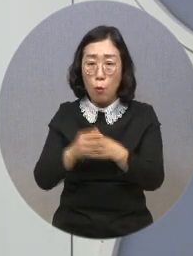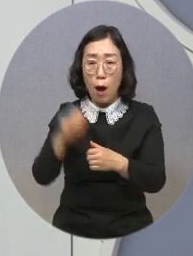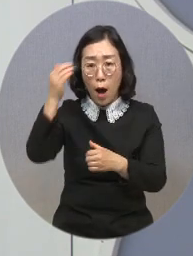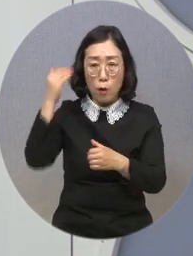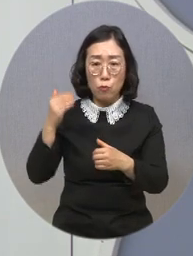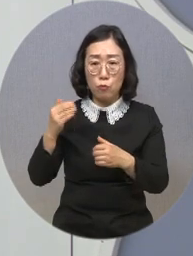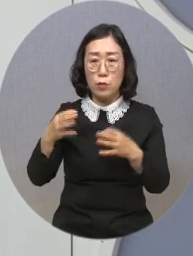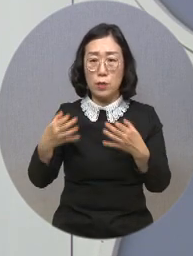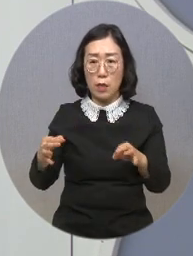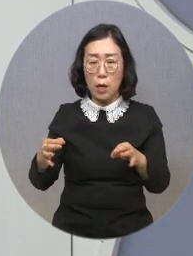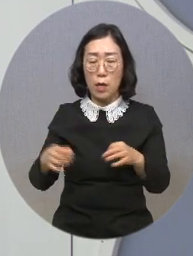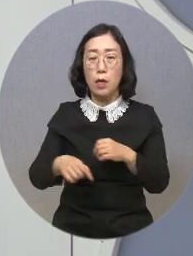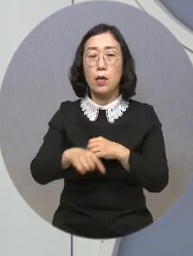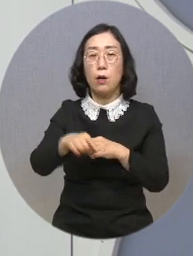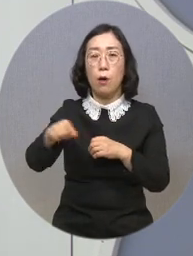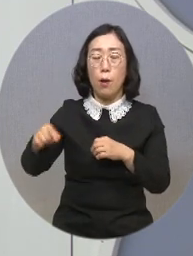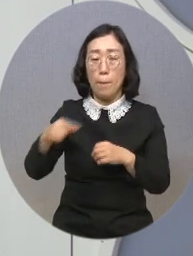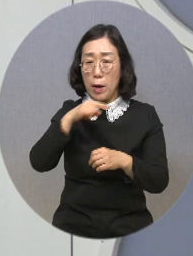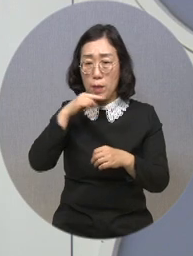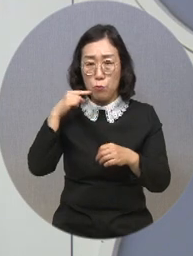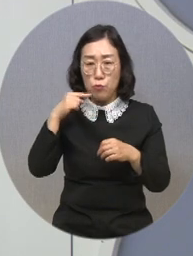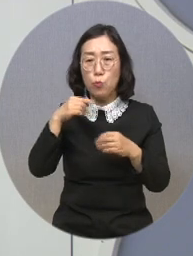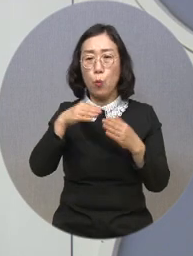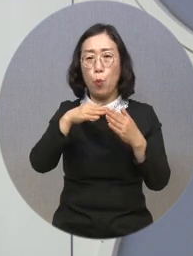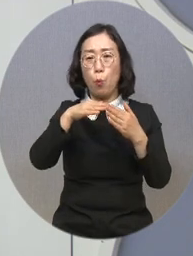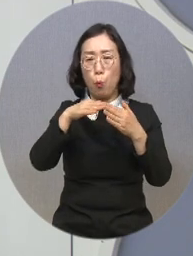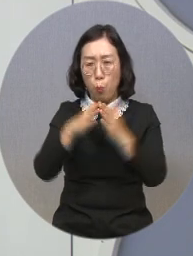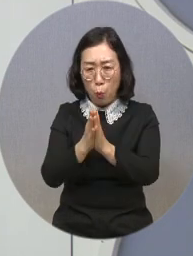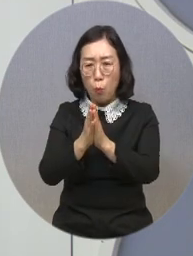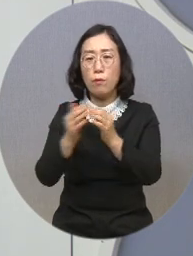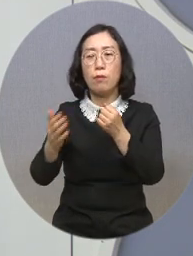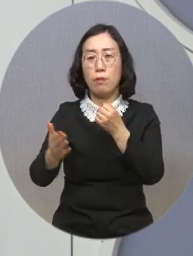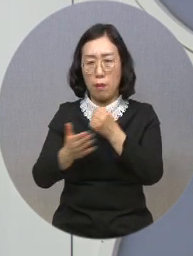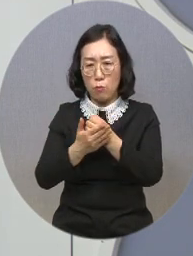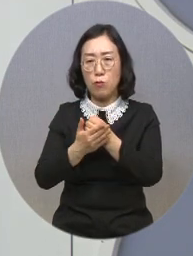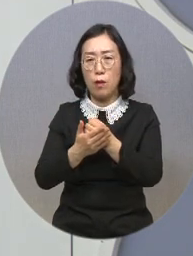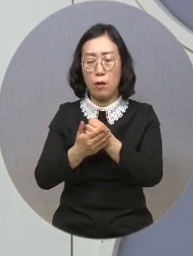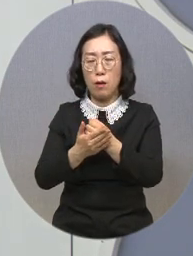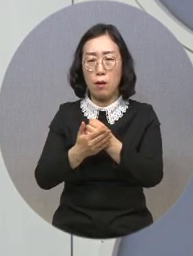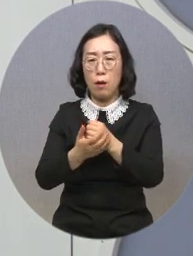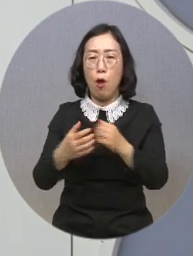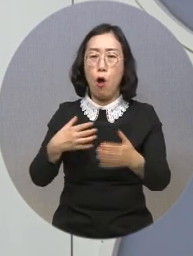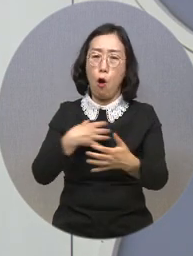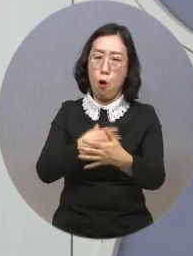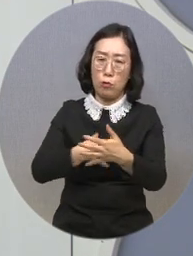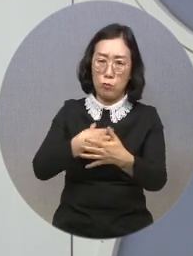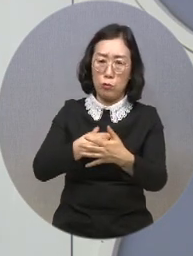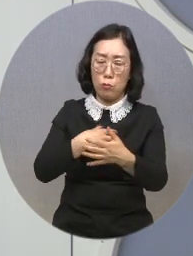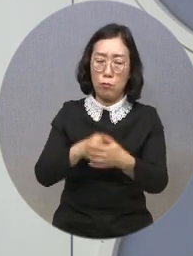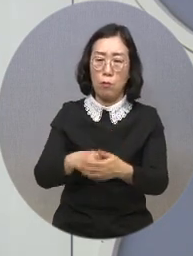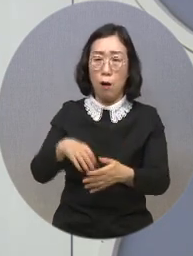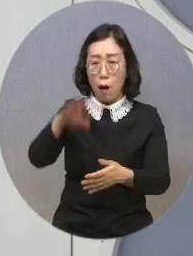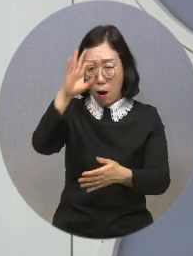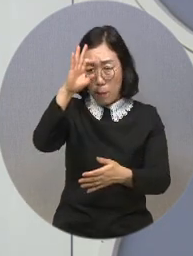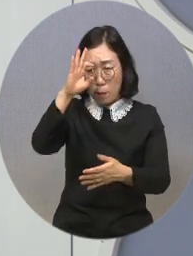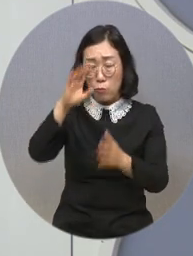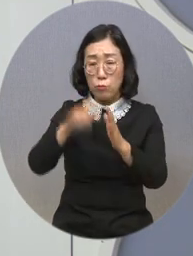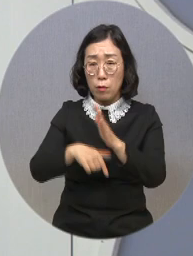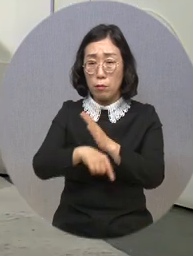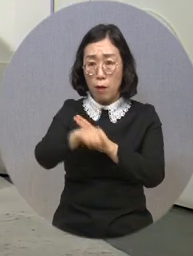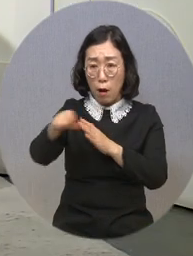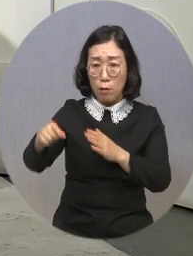얘기했더니 아이고 부도가 나면 그런 문제가 결제에 문제가 있지 않습니까? 그래서 아니 IMF 때 다 큰 은행들 다 부도